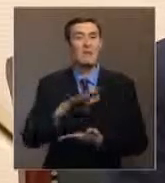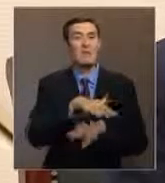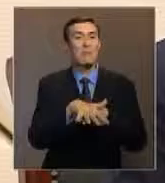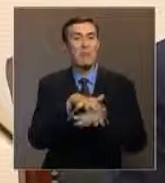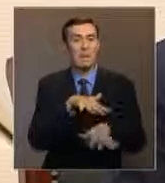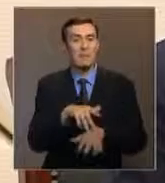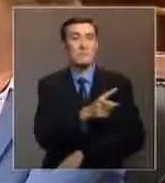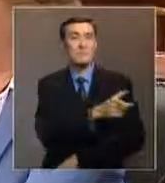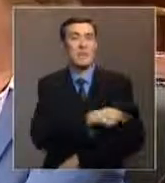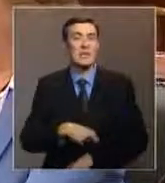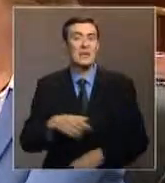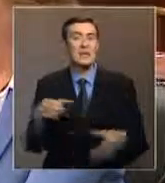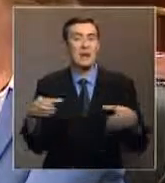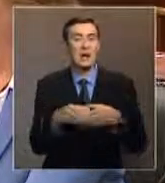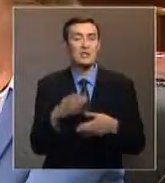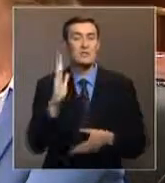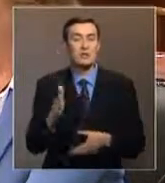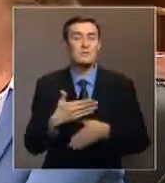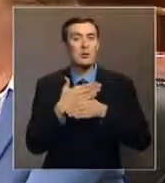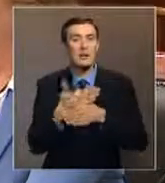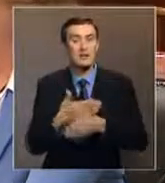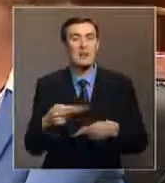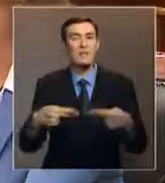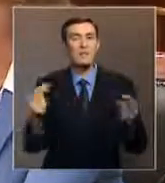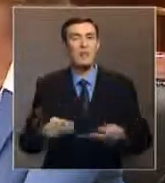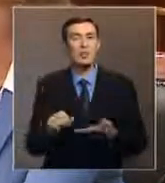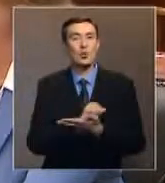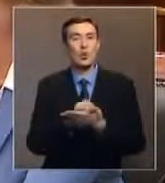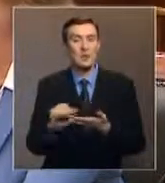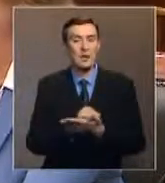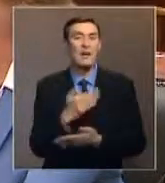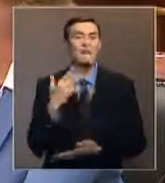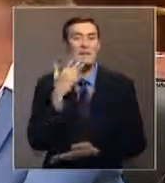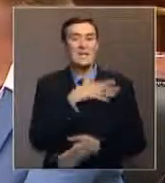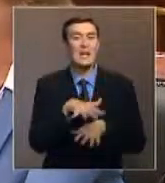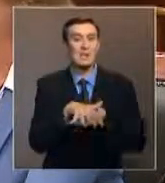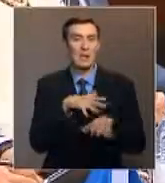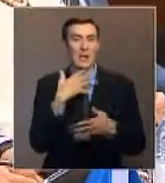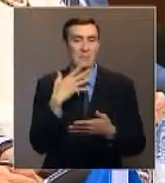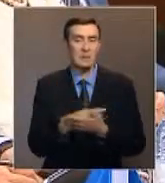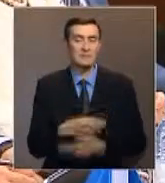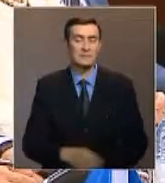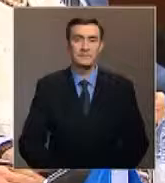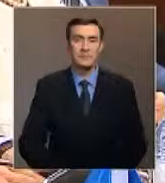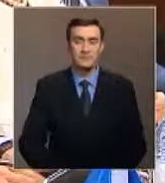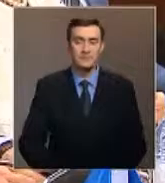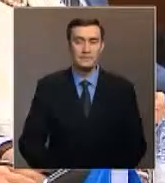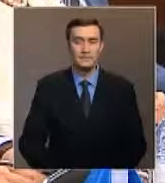Европейский Союз. Главной темой беседы стали вопросы развития казахстанско-европейского взаимодействия, а также роль парламентариев в